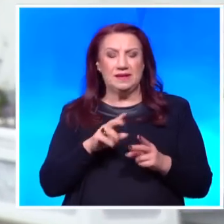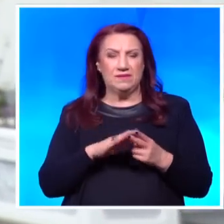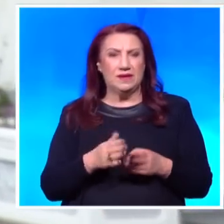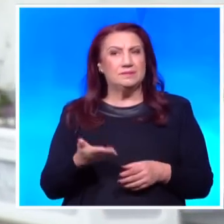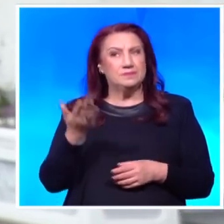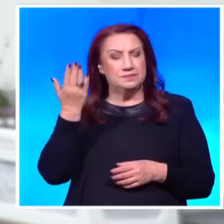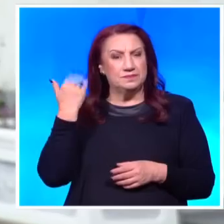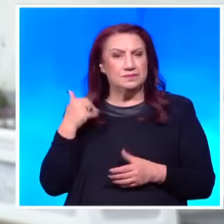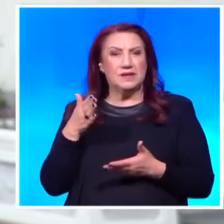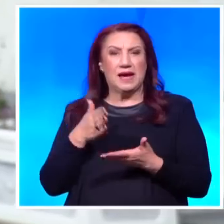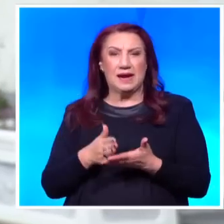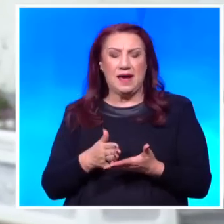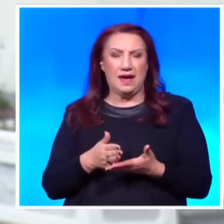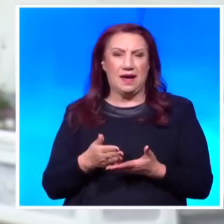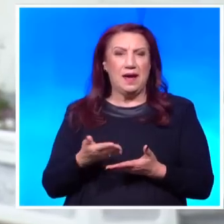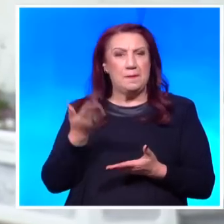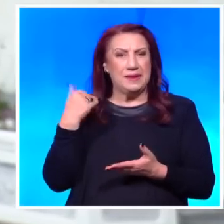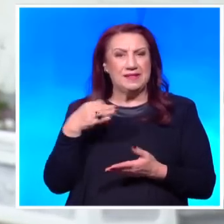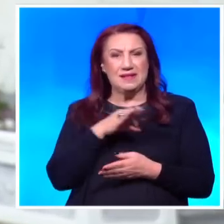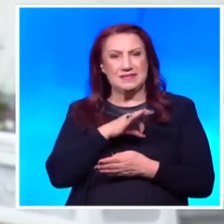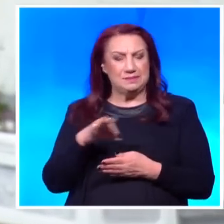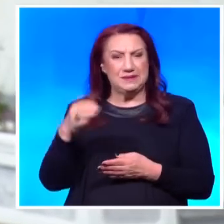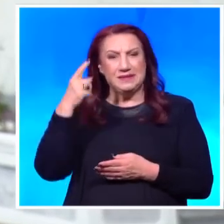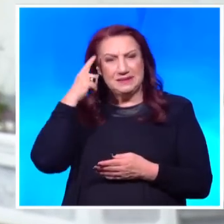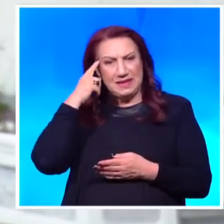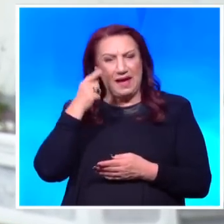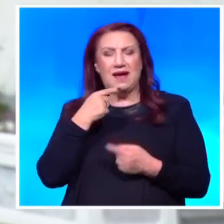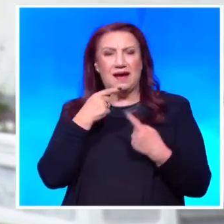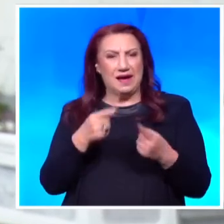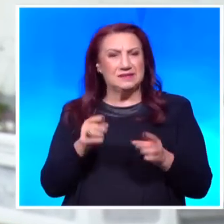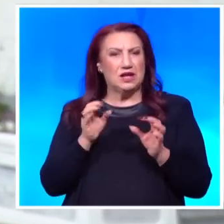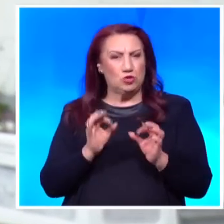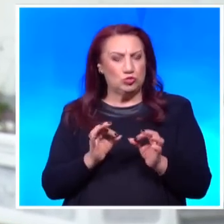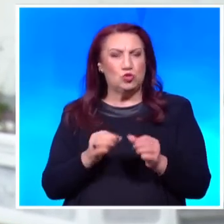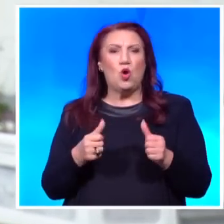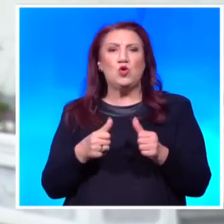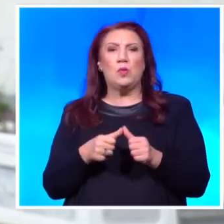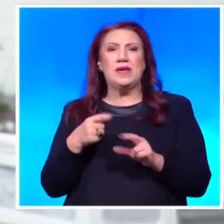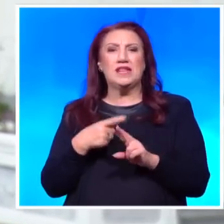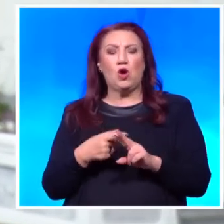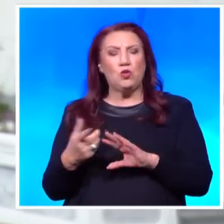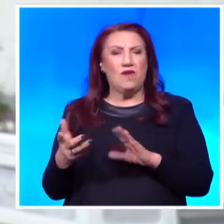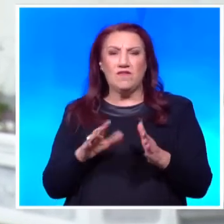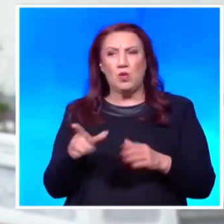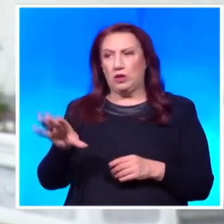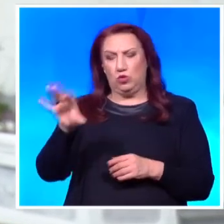седмица знаеше и ви съобщи, че именно Любомир Николов най-вероятно ще бъде шеф на СДВР.